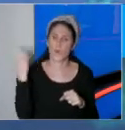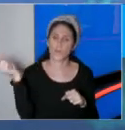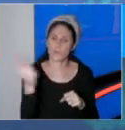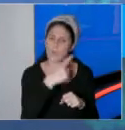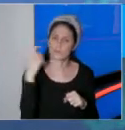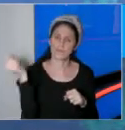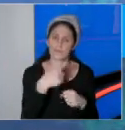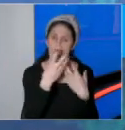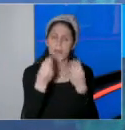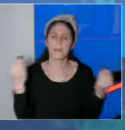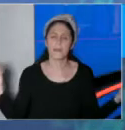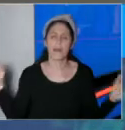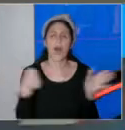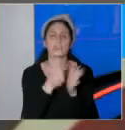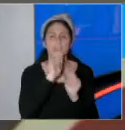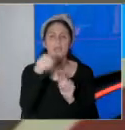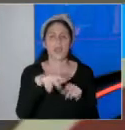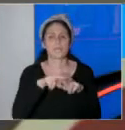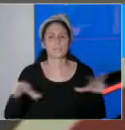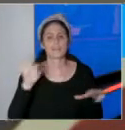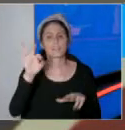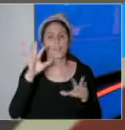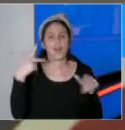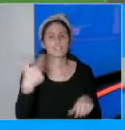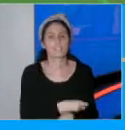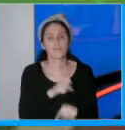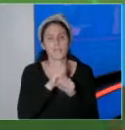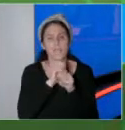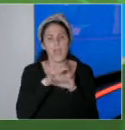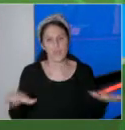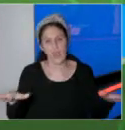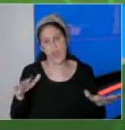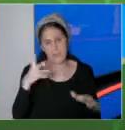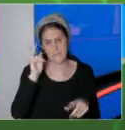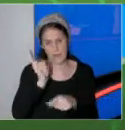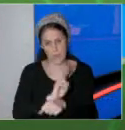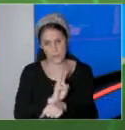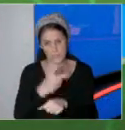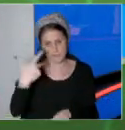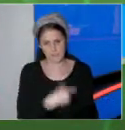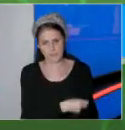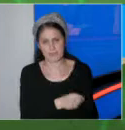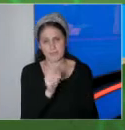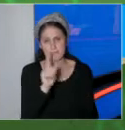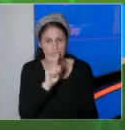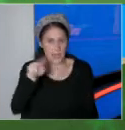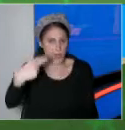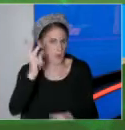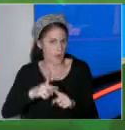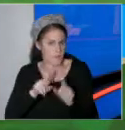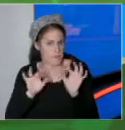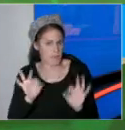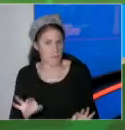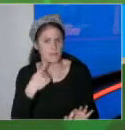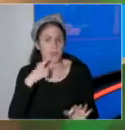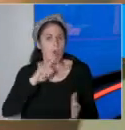שנגיע למצב הזה של החסינות, עדר המלאכותית כמובן, בלי להיות חולים במחלה עצמה. אכן שבועות רבים,